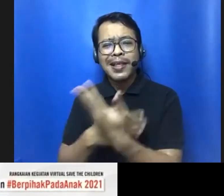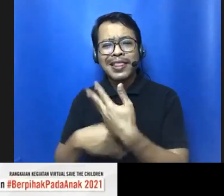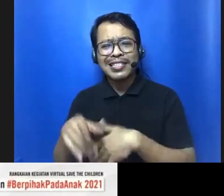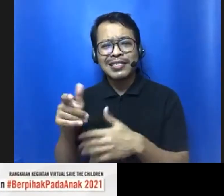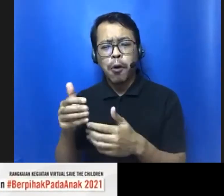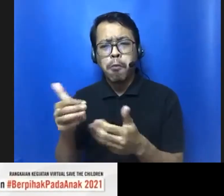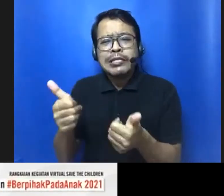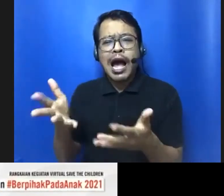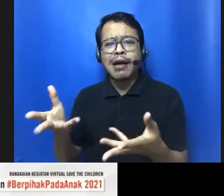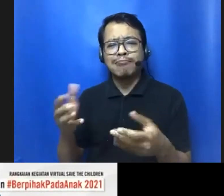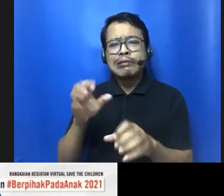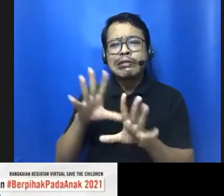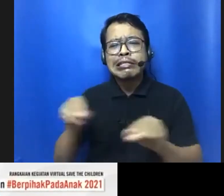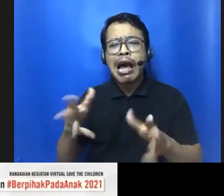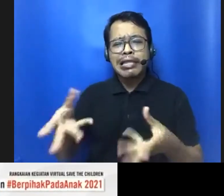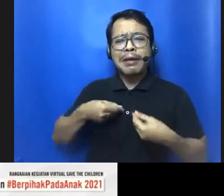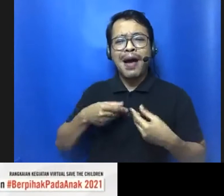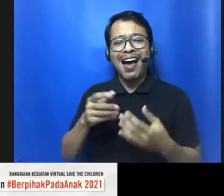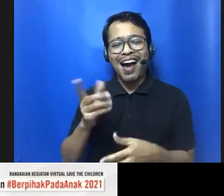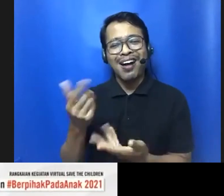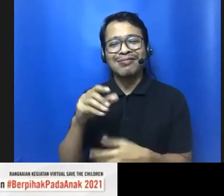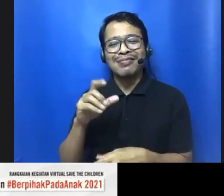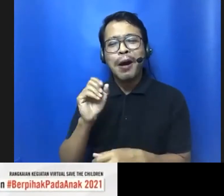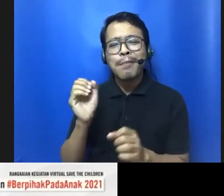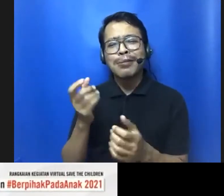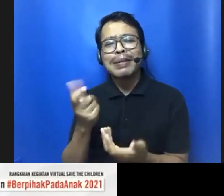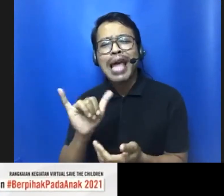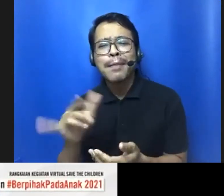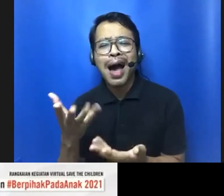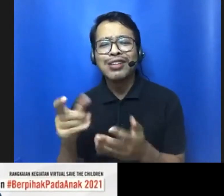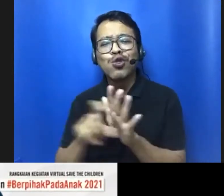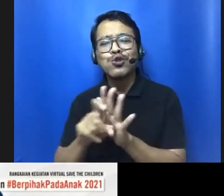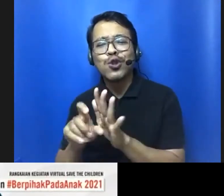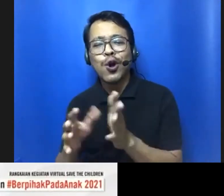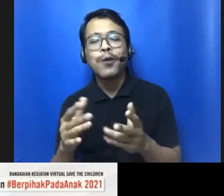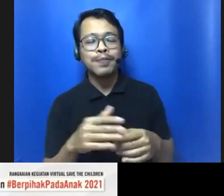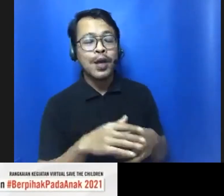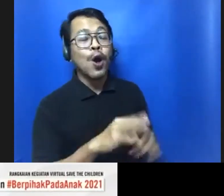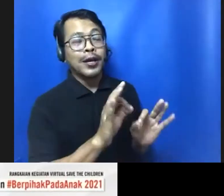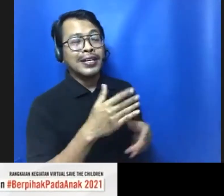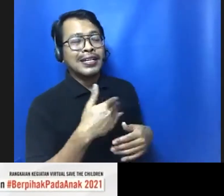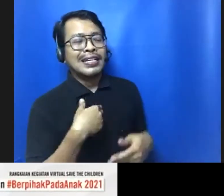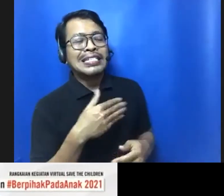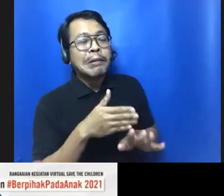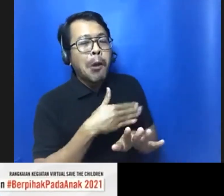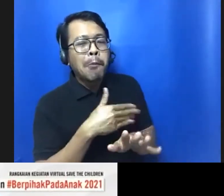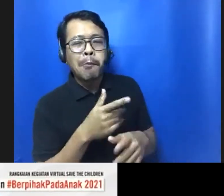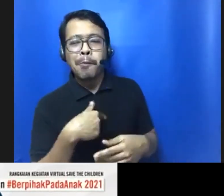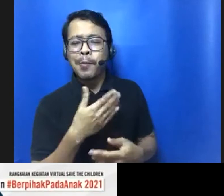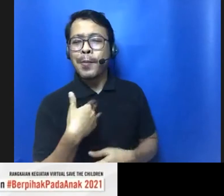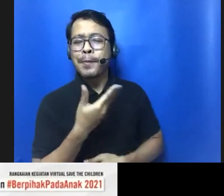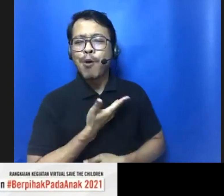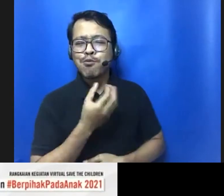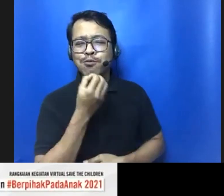terima kasih. Sebelumnya kami ingin mengucapkan selamat dulu kepada anak spesial dari Kota